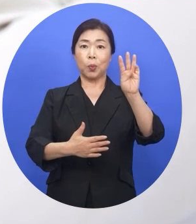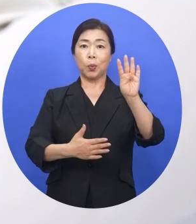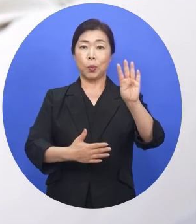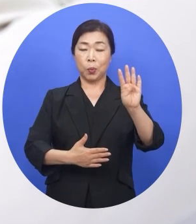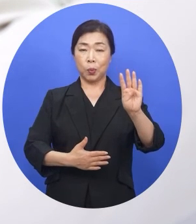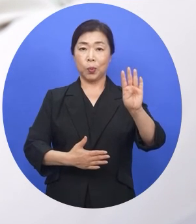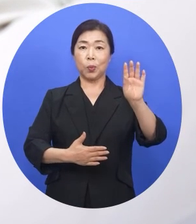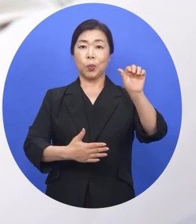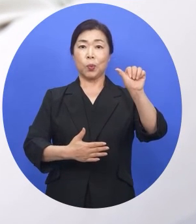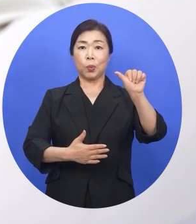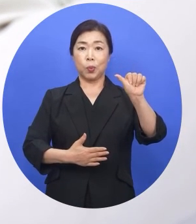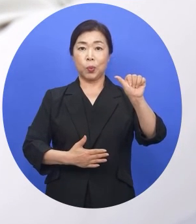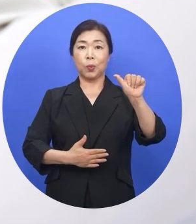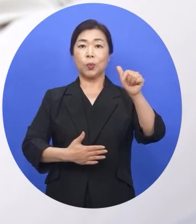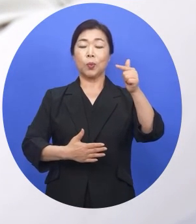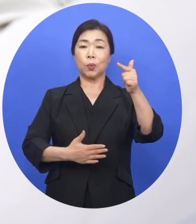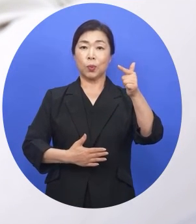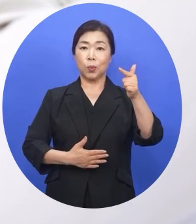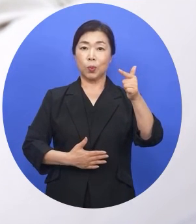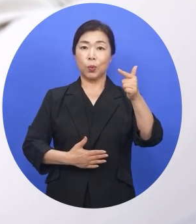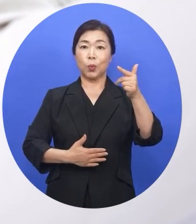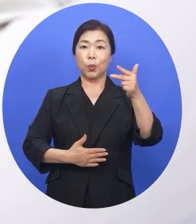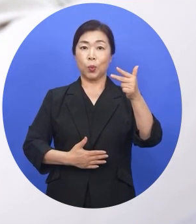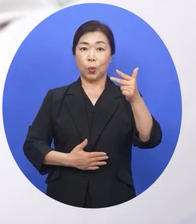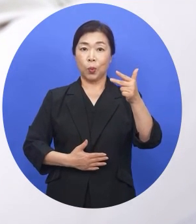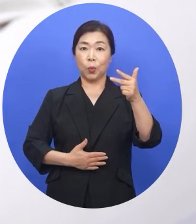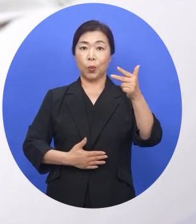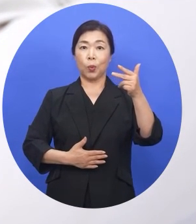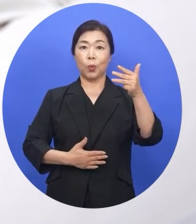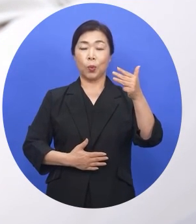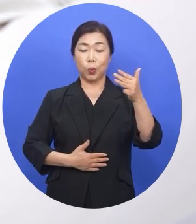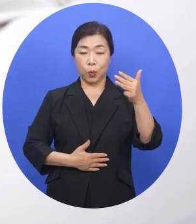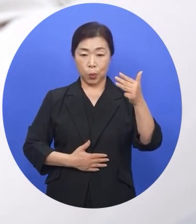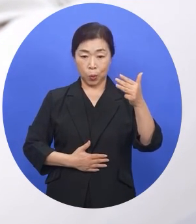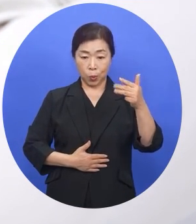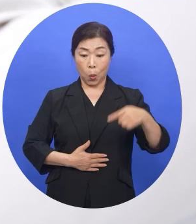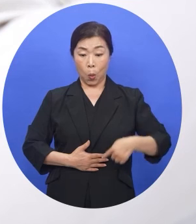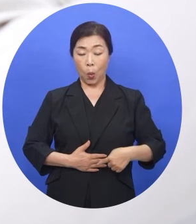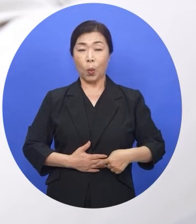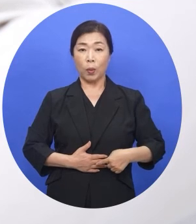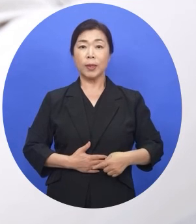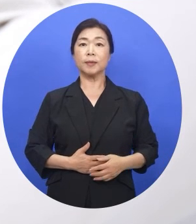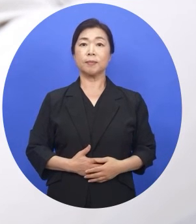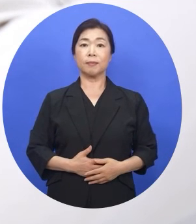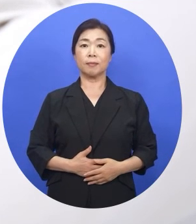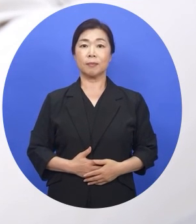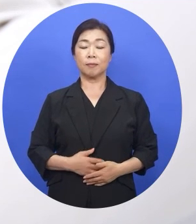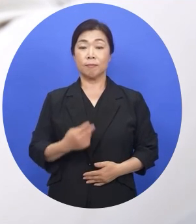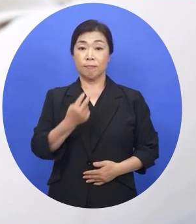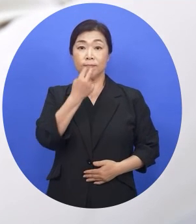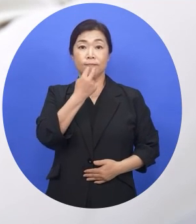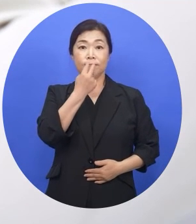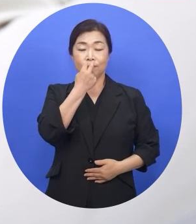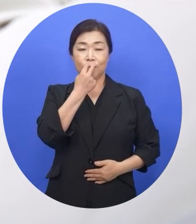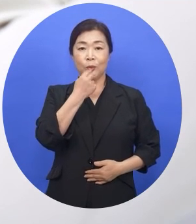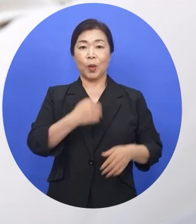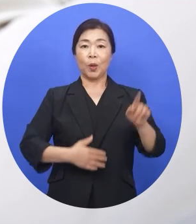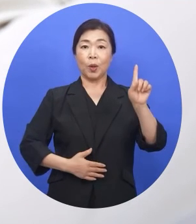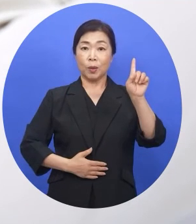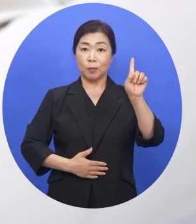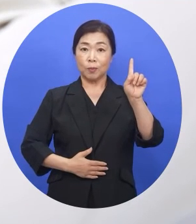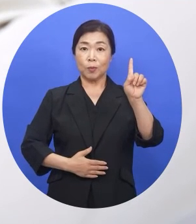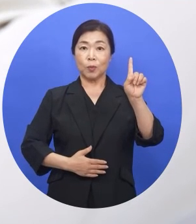셋, 넷, 다섯, 여섯, 일곱, 여덟. 숨을